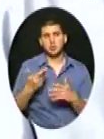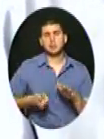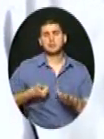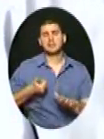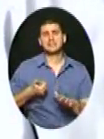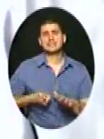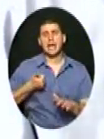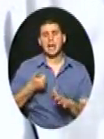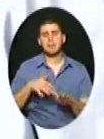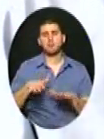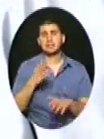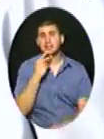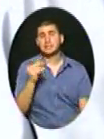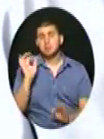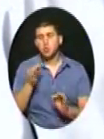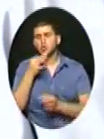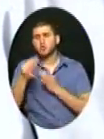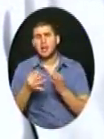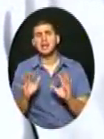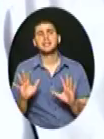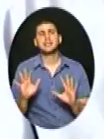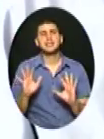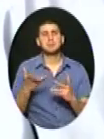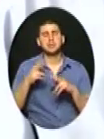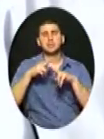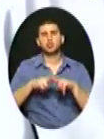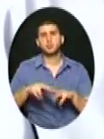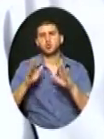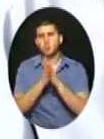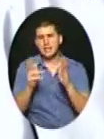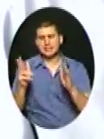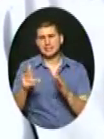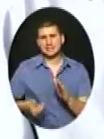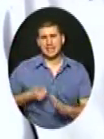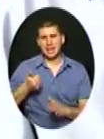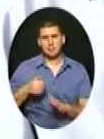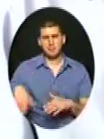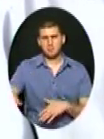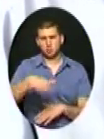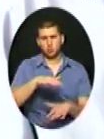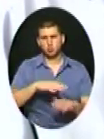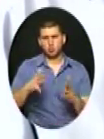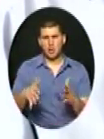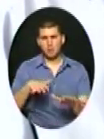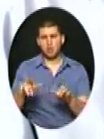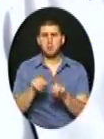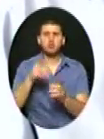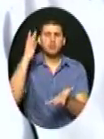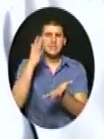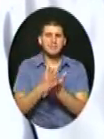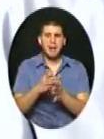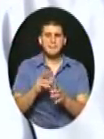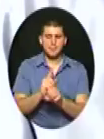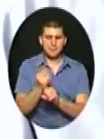בתפקיד ר במש זו בדיוק השאלה תראה אם אם נשארים 18 שרים ליד שולחן הממשלה כפי שנקבע